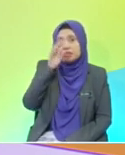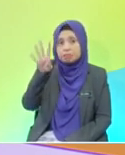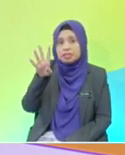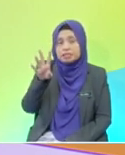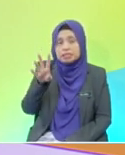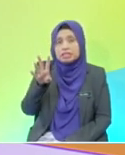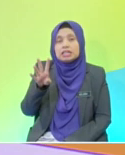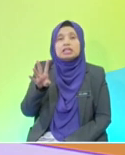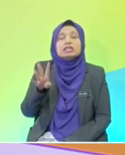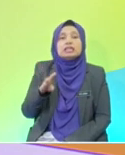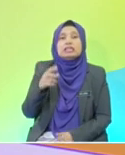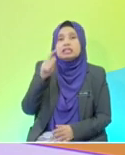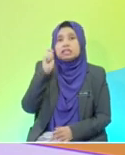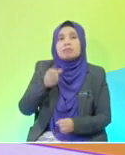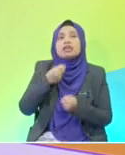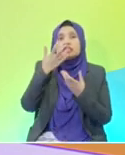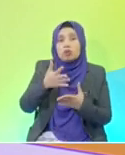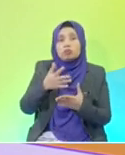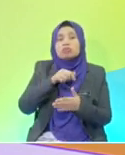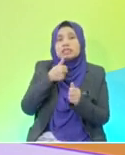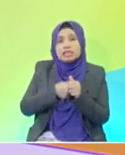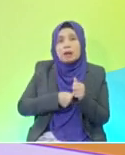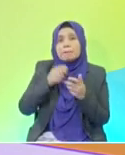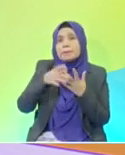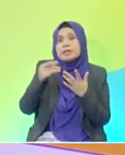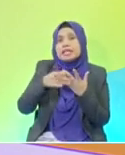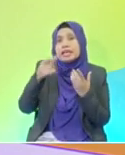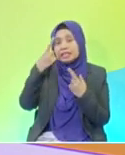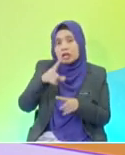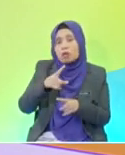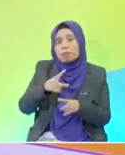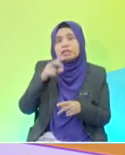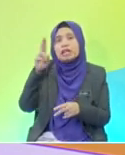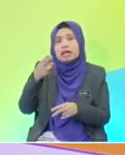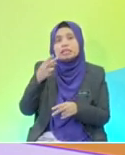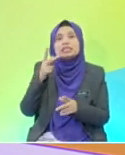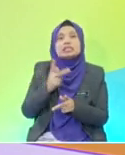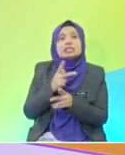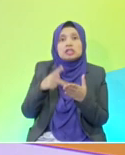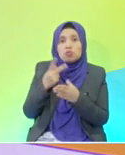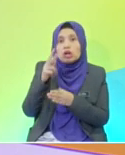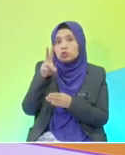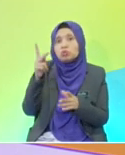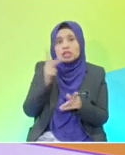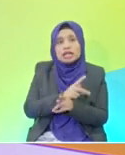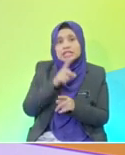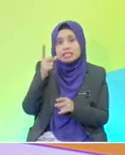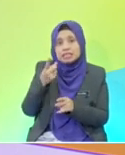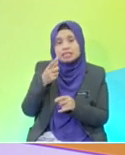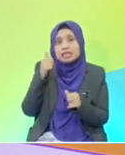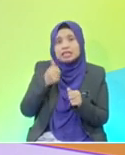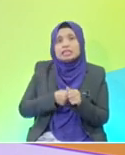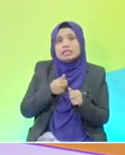ini yang berbagi tahu tadi setiap pilihan jawaban hanya keluar dua kali saja di mana satu pilihan untuk jawaban